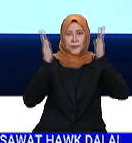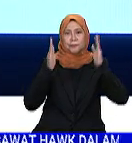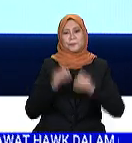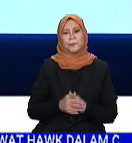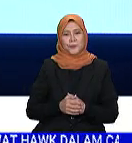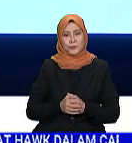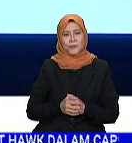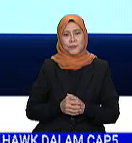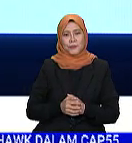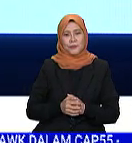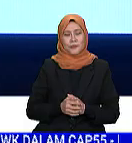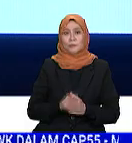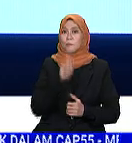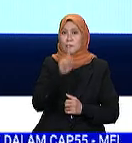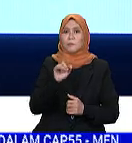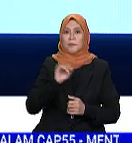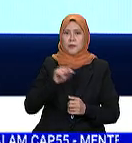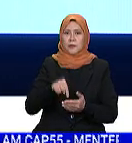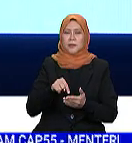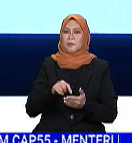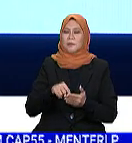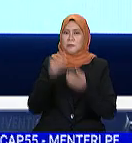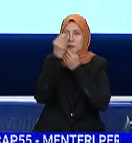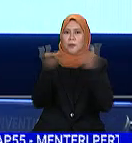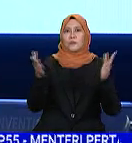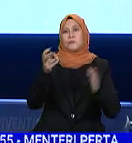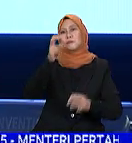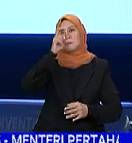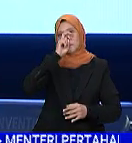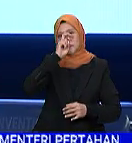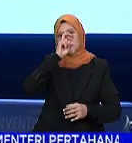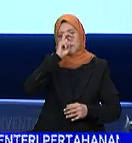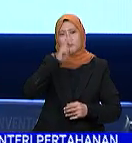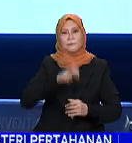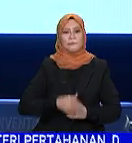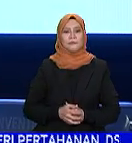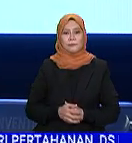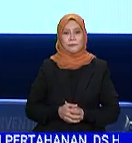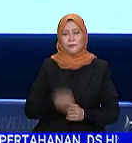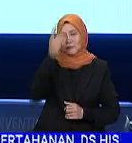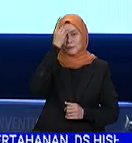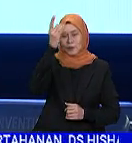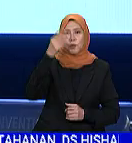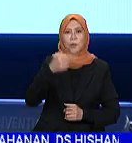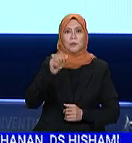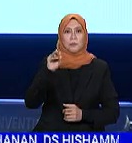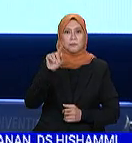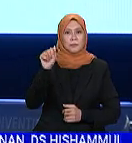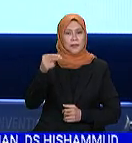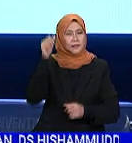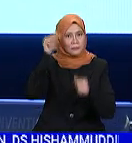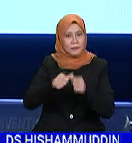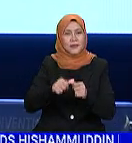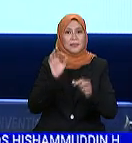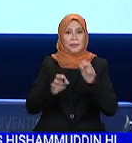ini adalah sesuatu yang sana umumkan secara tegas Datuk Sri hamsah turun mengingatkan